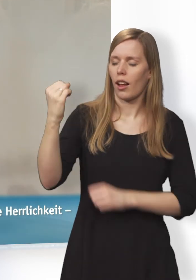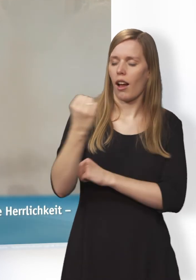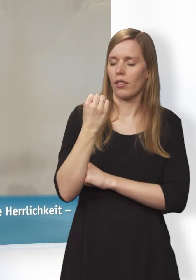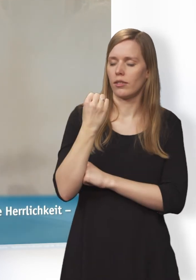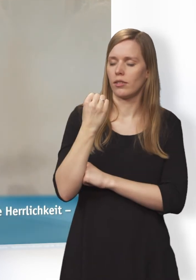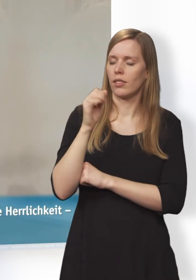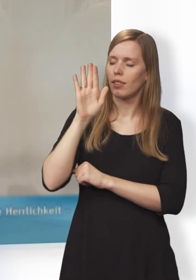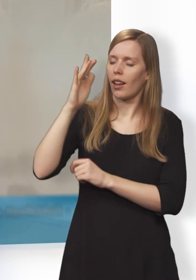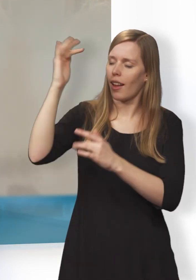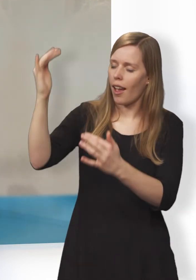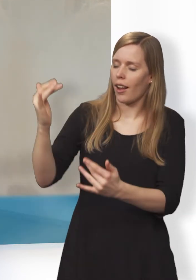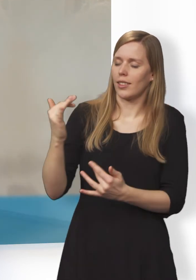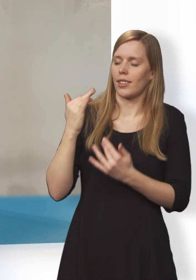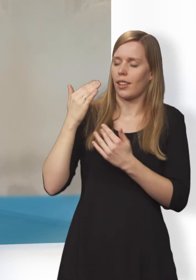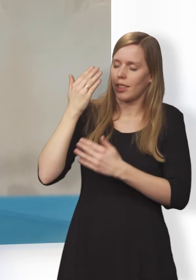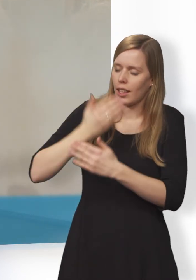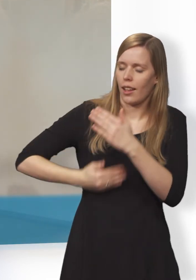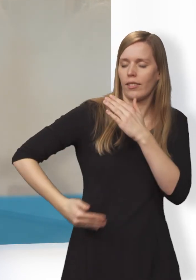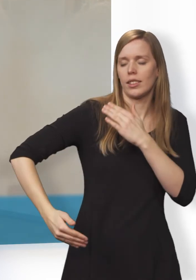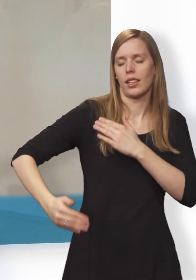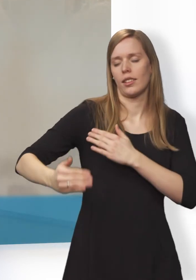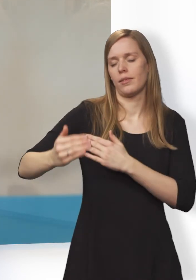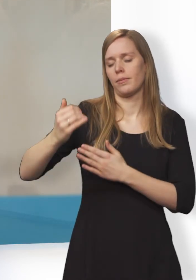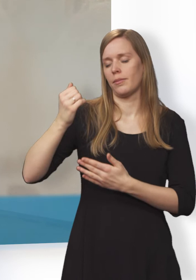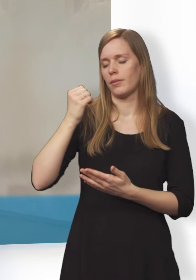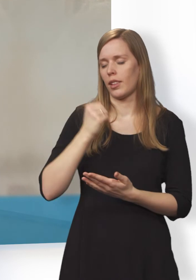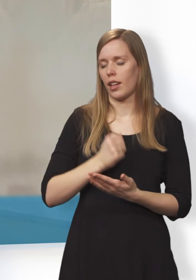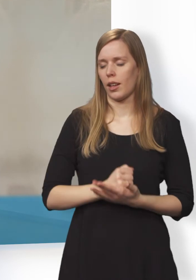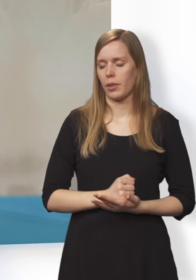und die herrlichkeit in ewigkeit